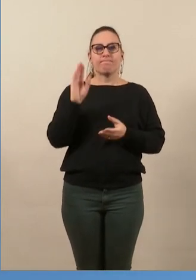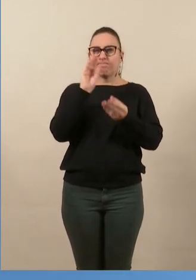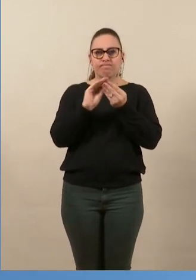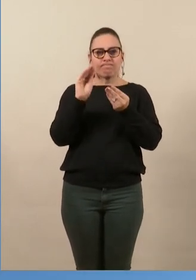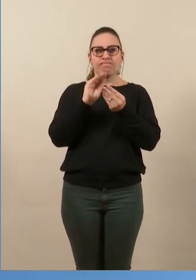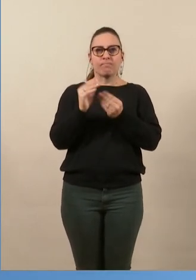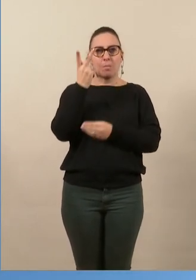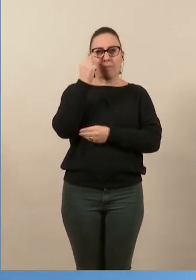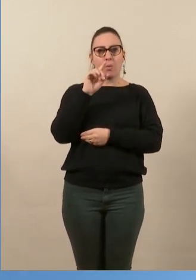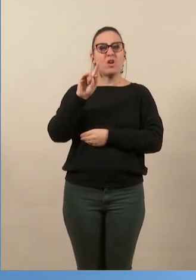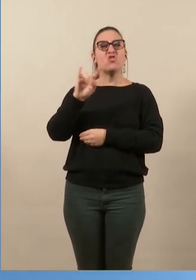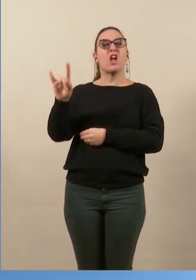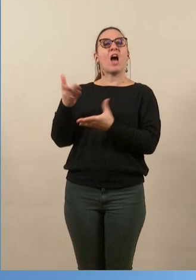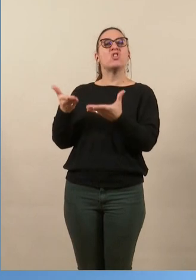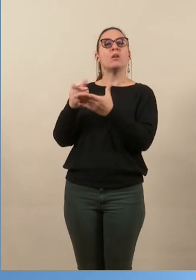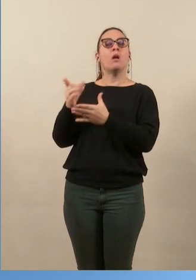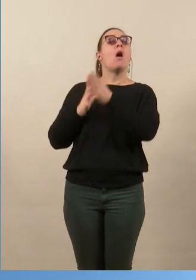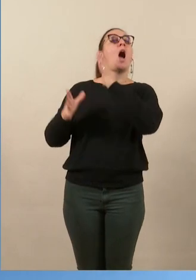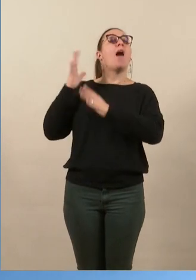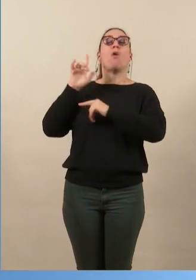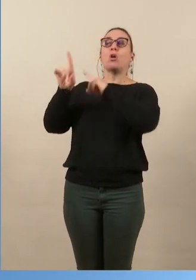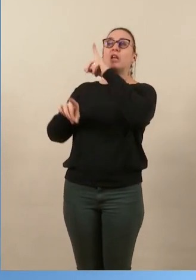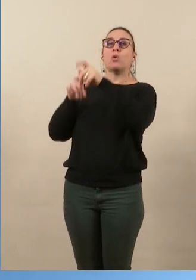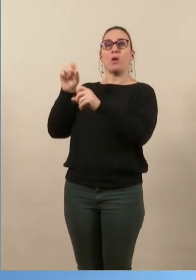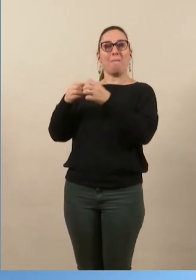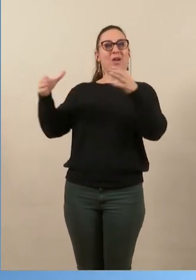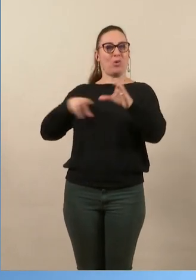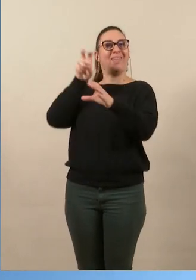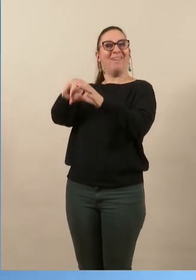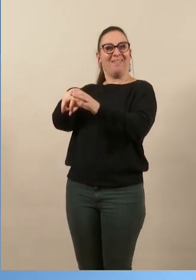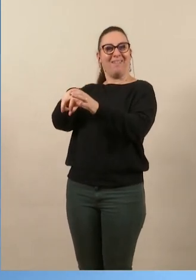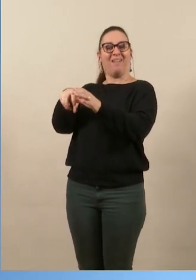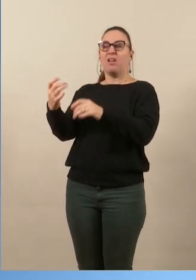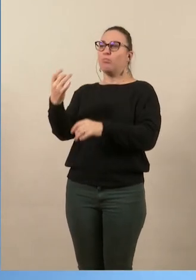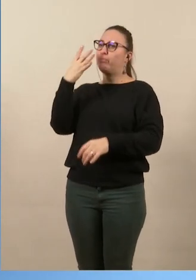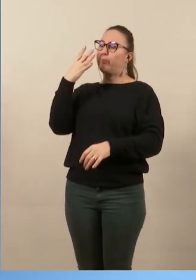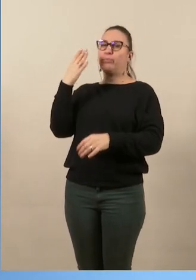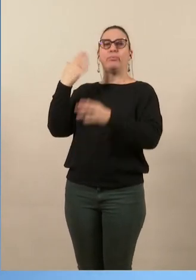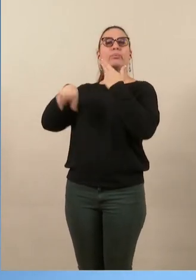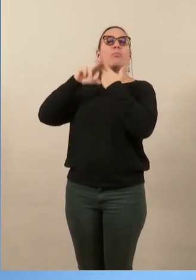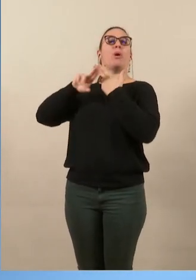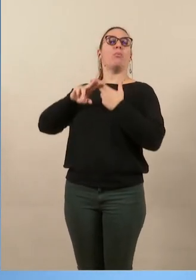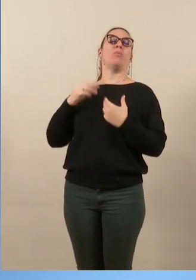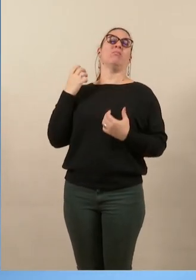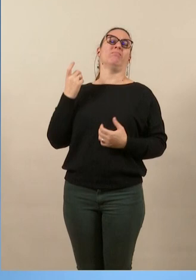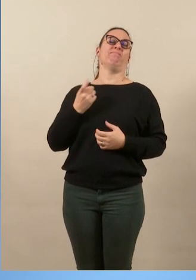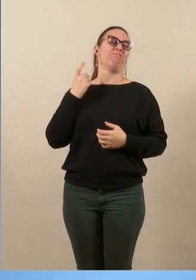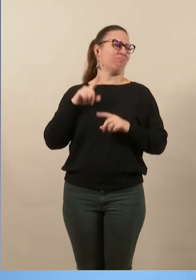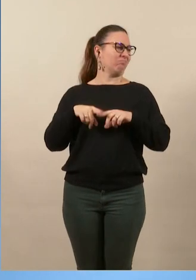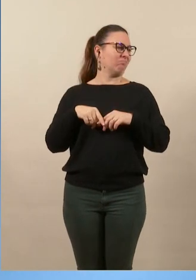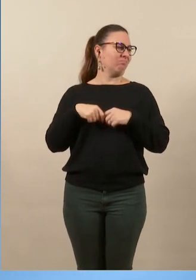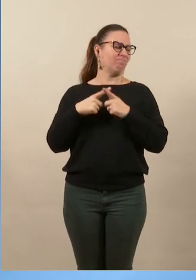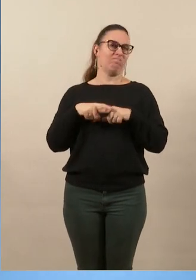dans GH alors à l'époque j'avais poser des questions quand j'étais dans la majorité puis on m'avait répondu plein de trucs mais je comprenais pas